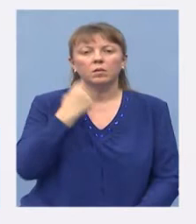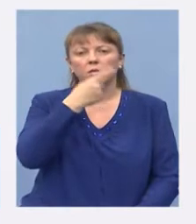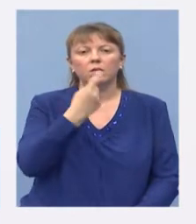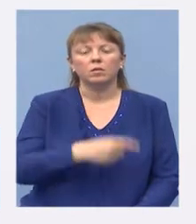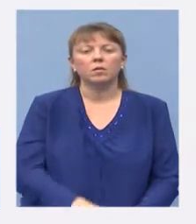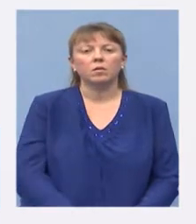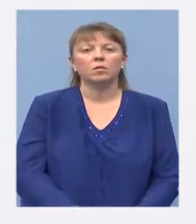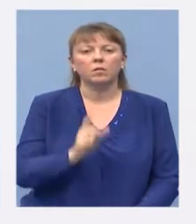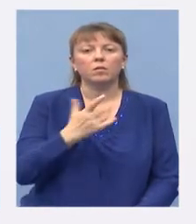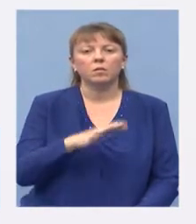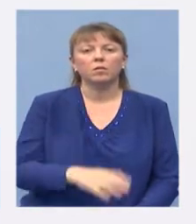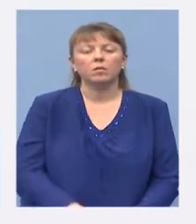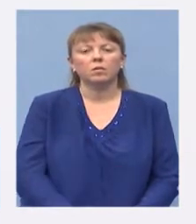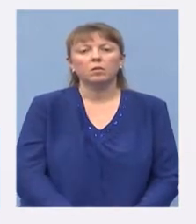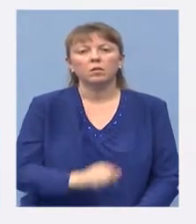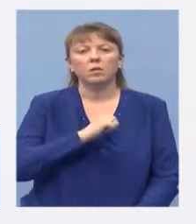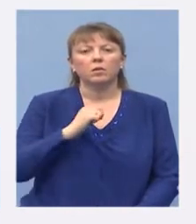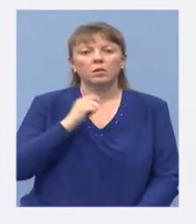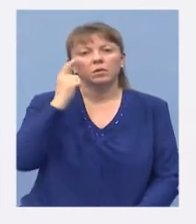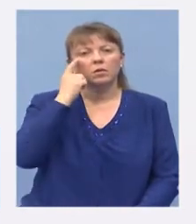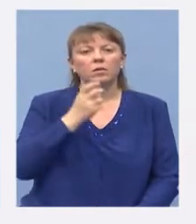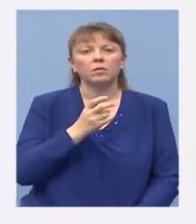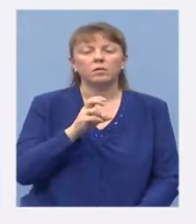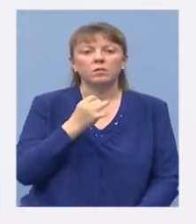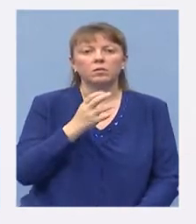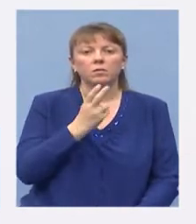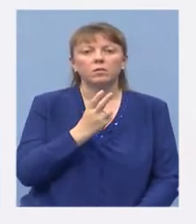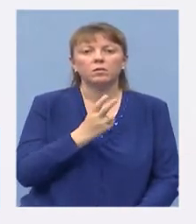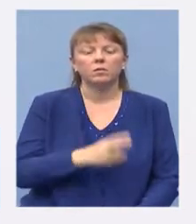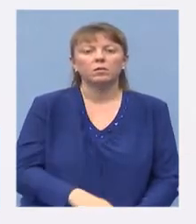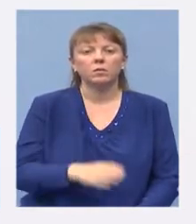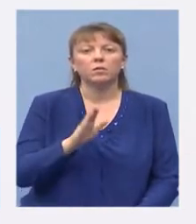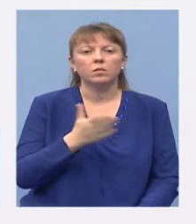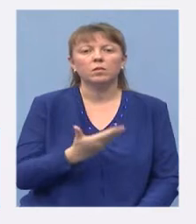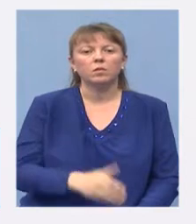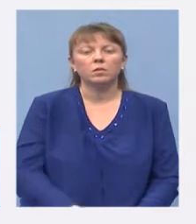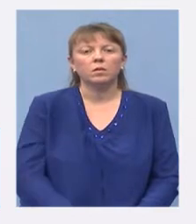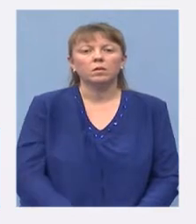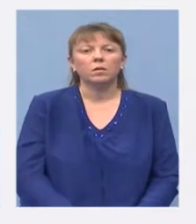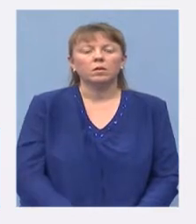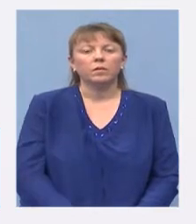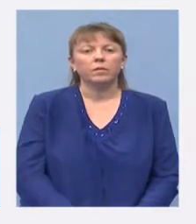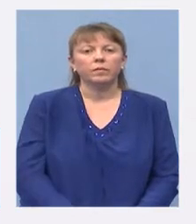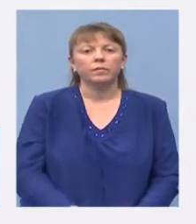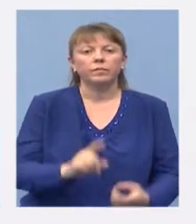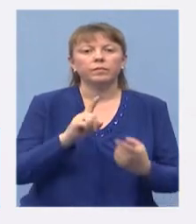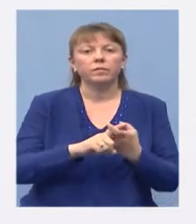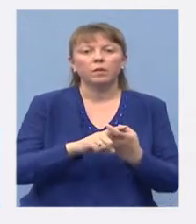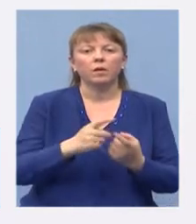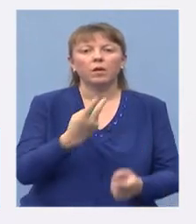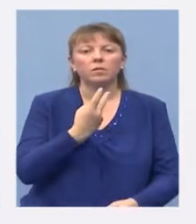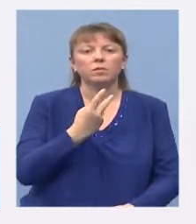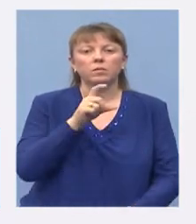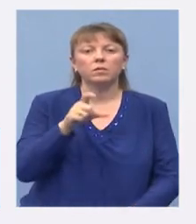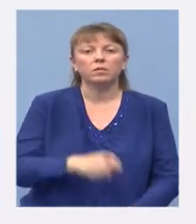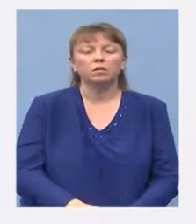оказывают государственные услуги. Вообще, сама идея ЦОНов, она заключалась в том, чтобы убрать так называемое взаимодействие между